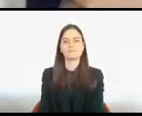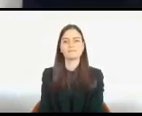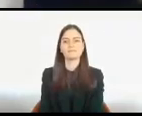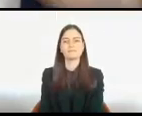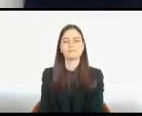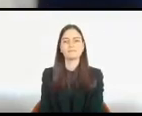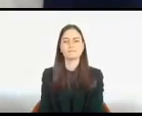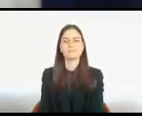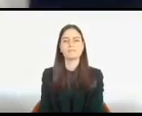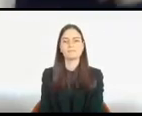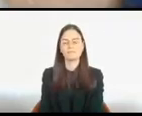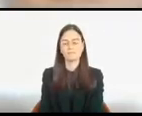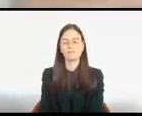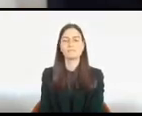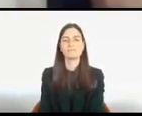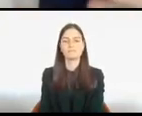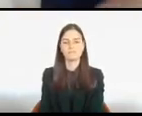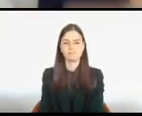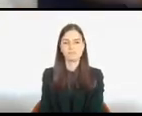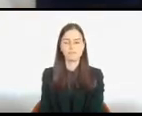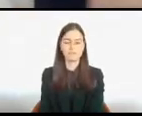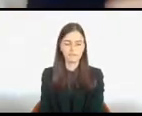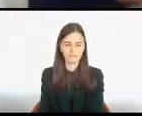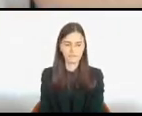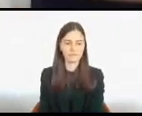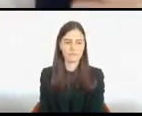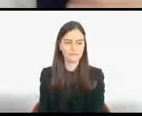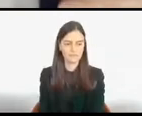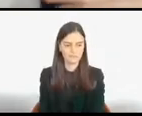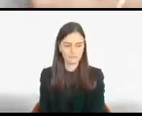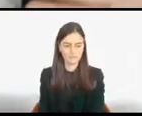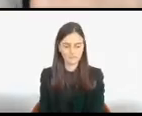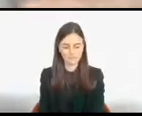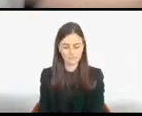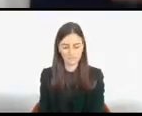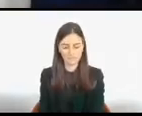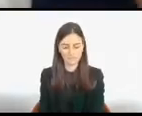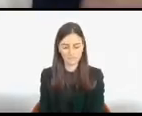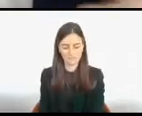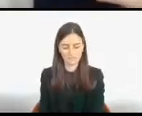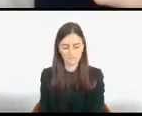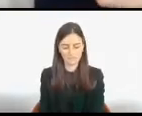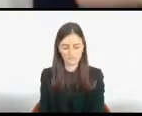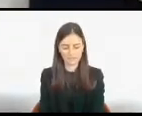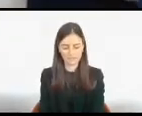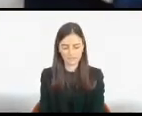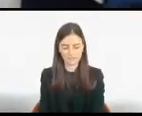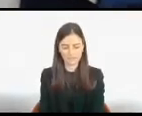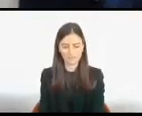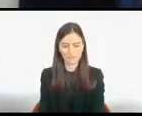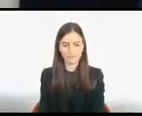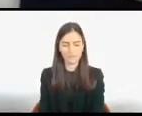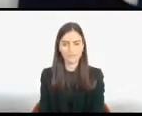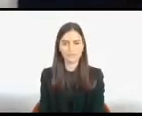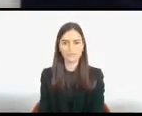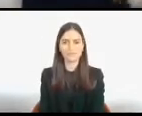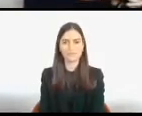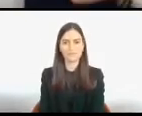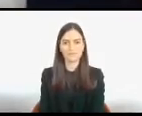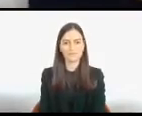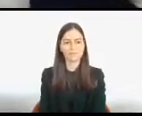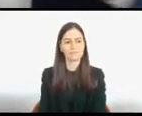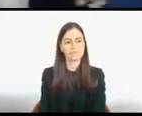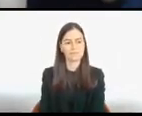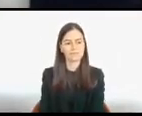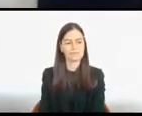revenu, c'est-à-dire à votre tranche de revenu brut. Et pour cela, la loi prévoit que nous déterminerons le